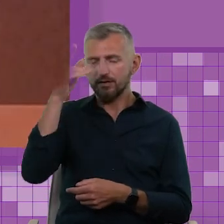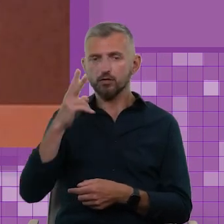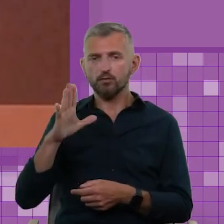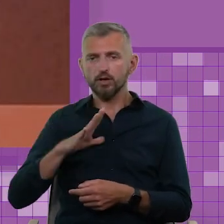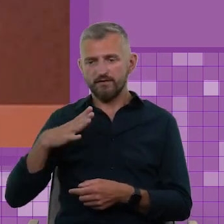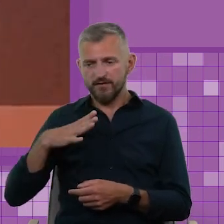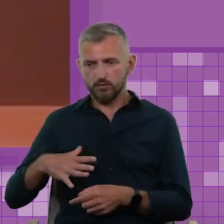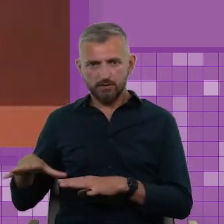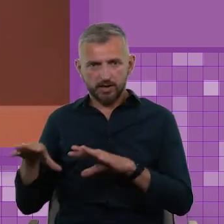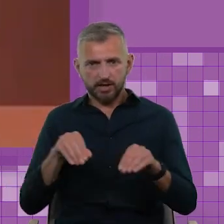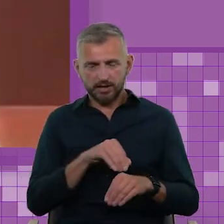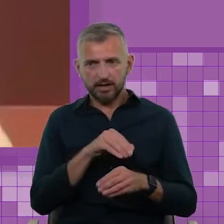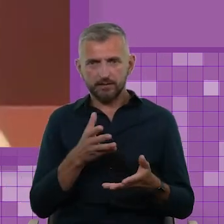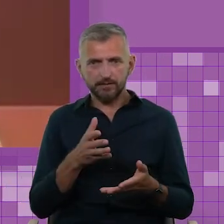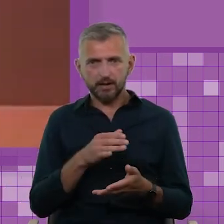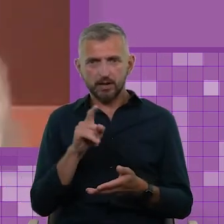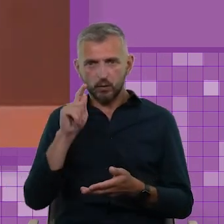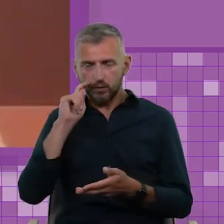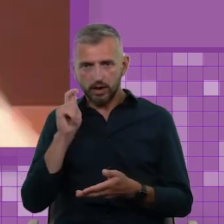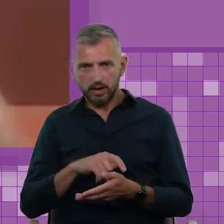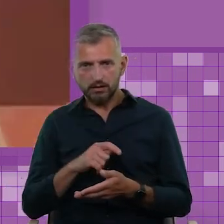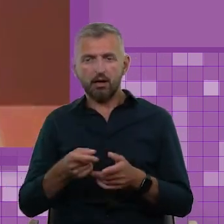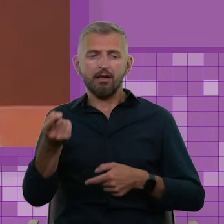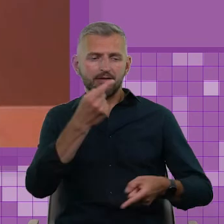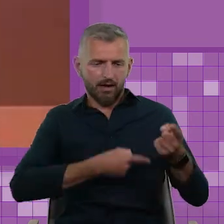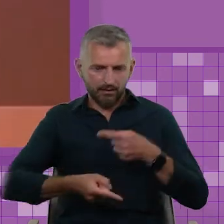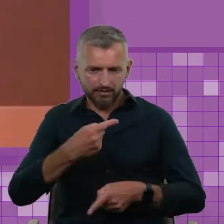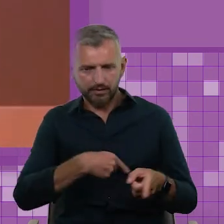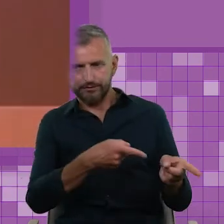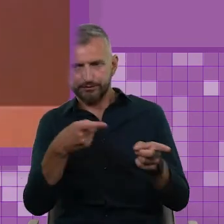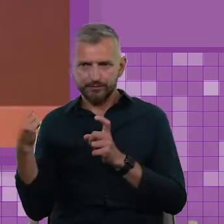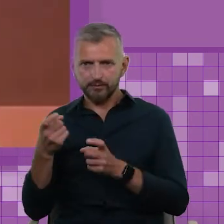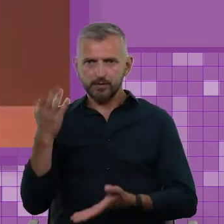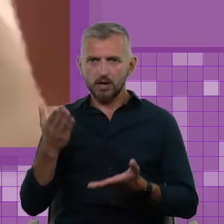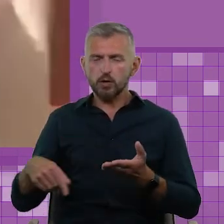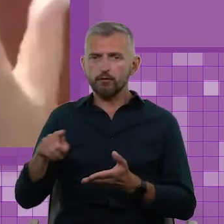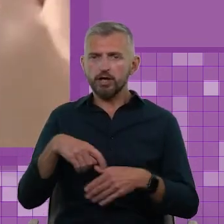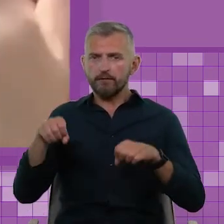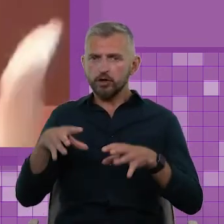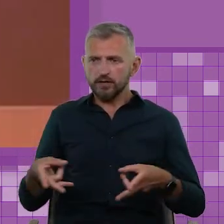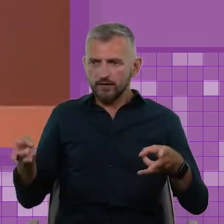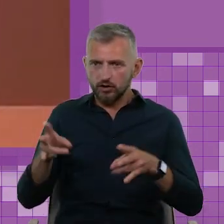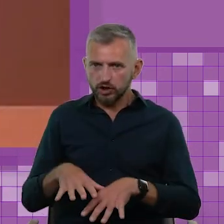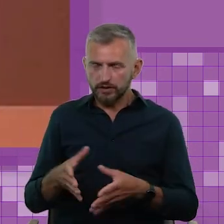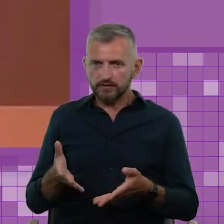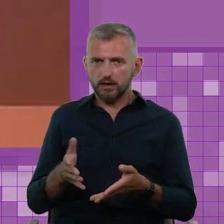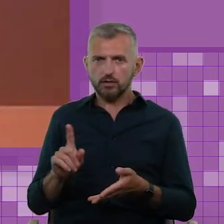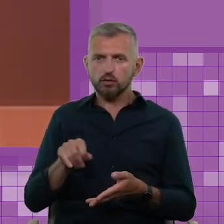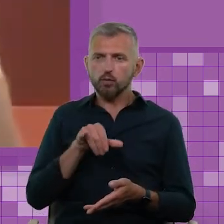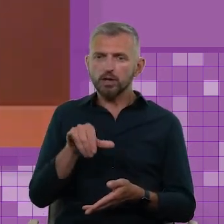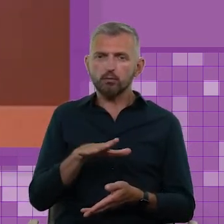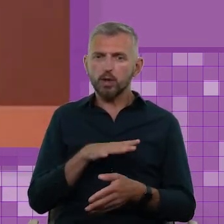переїхати з України назад в Україну. Та якщо вони вирішать залишитися, в них